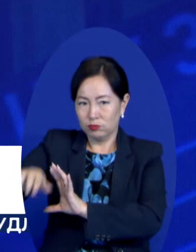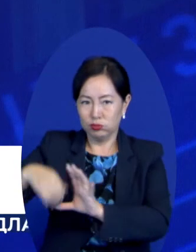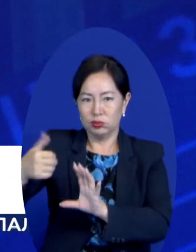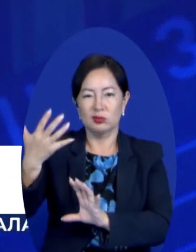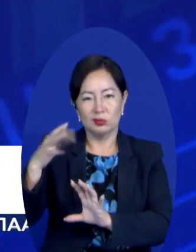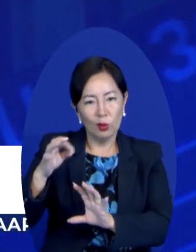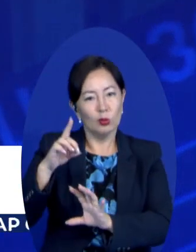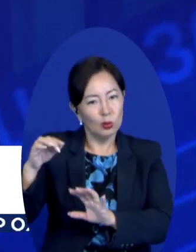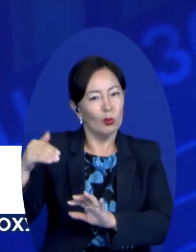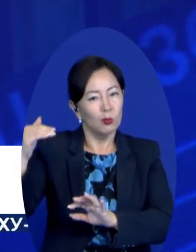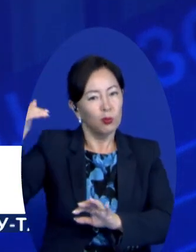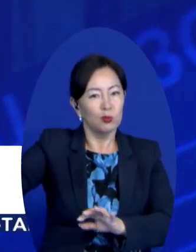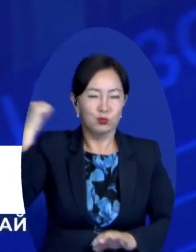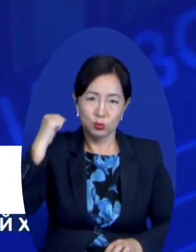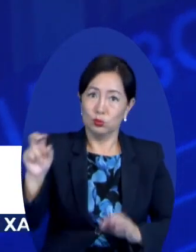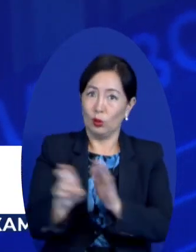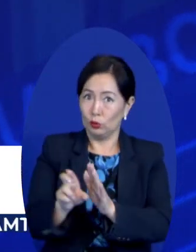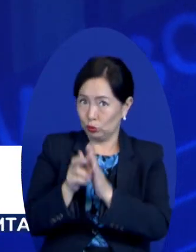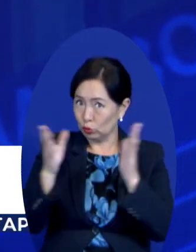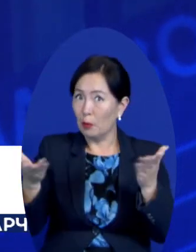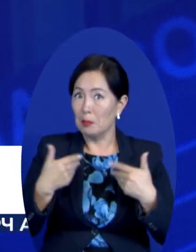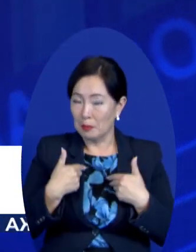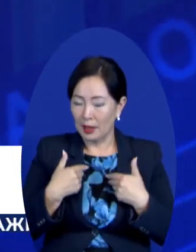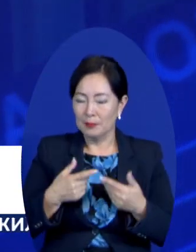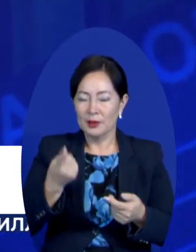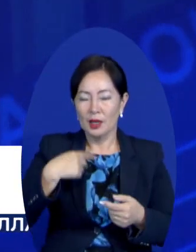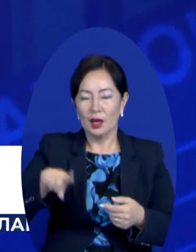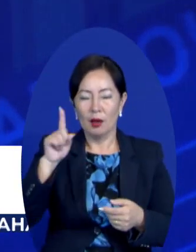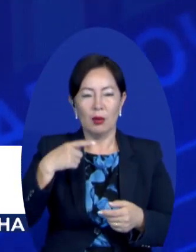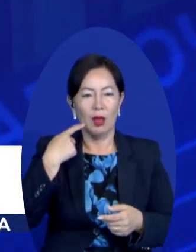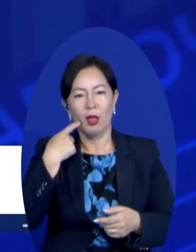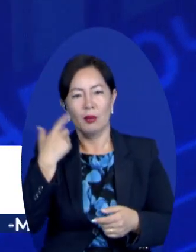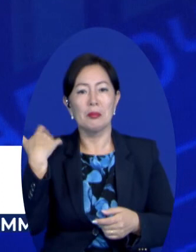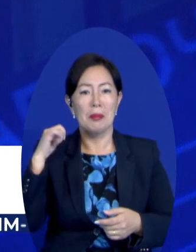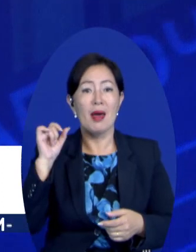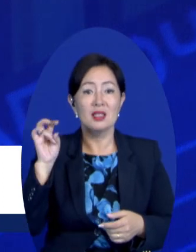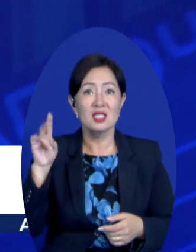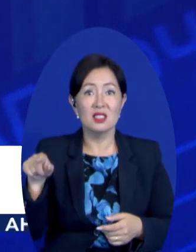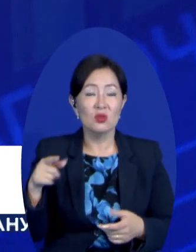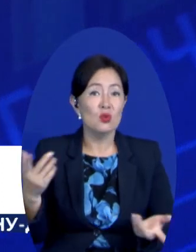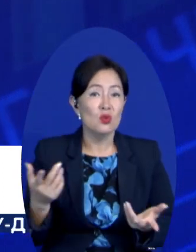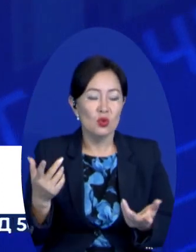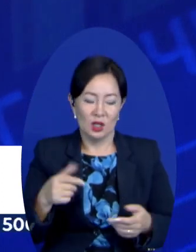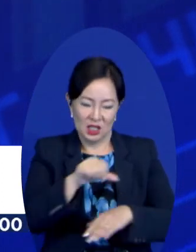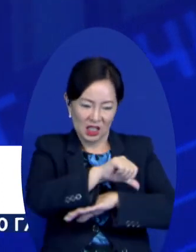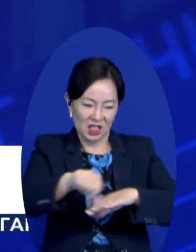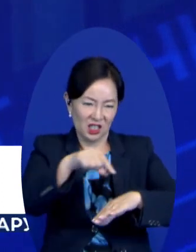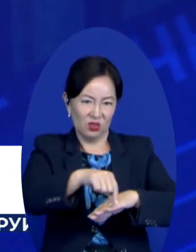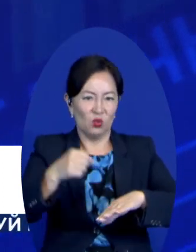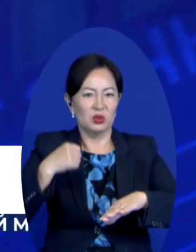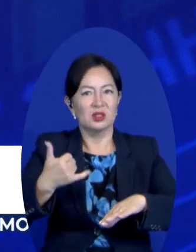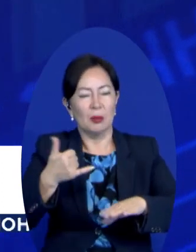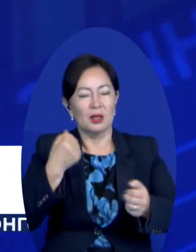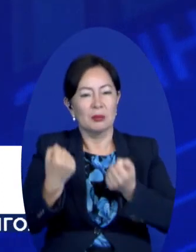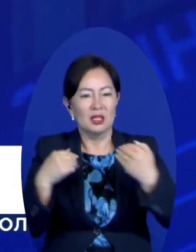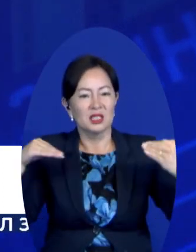50-100 гэж цаашаага ахих маш том одоо боломж байгаа. Тэгэхээр энэний хамгийн чөдөр тушаа болж байгаа зүйл маань өөрөө яг хилийн хүчин чадал одоо